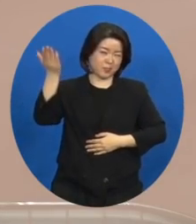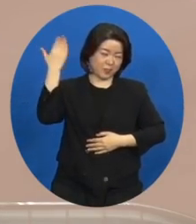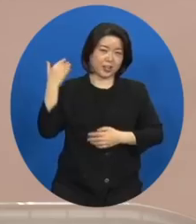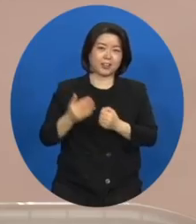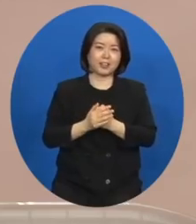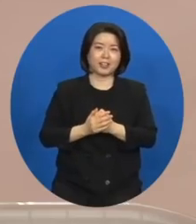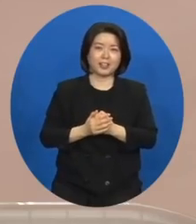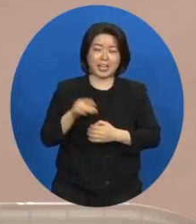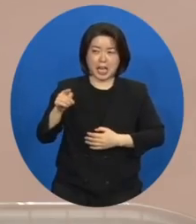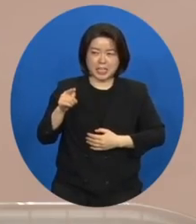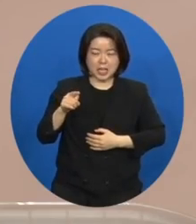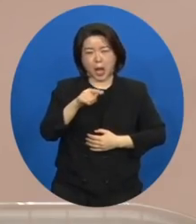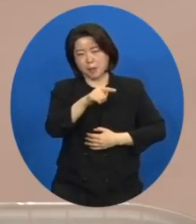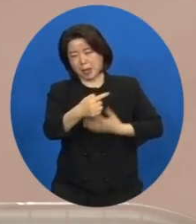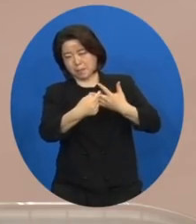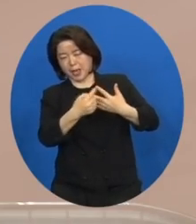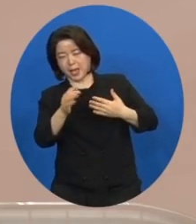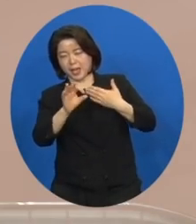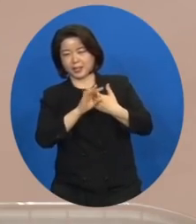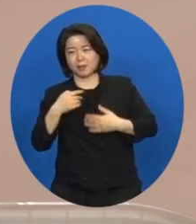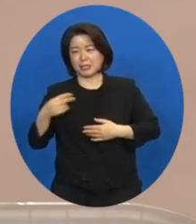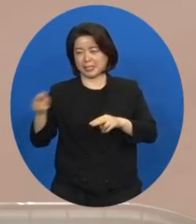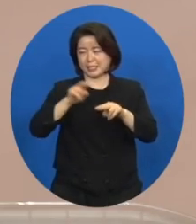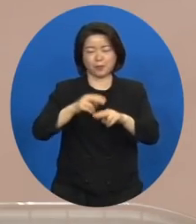알았더라면 제가 여기 없을지도 모릅니다